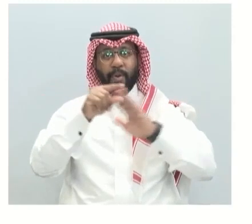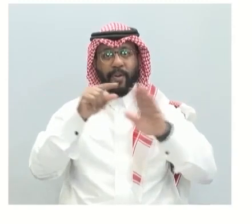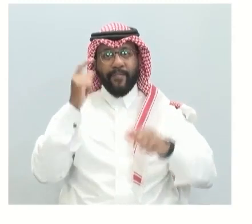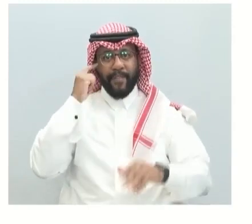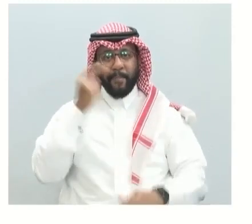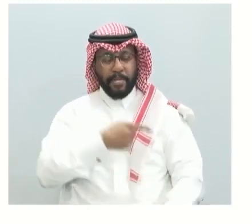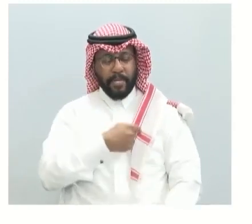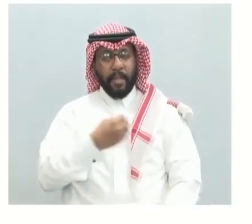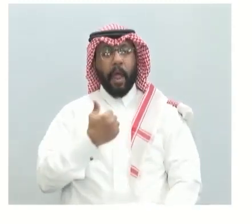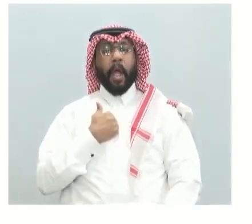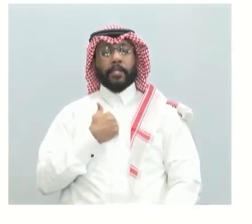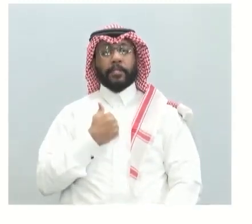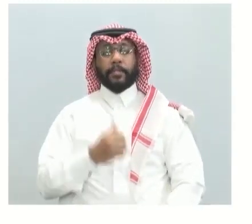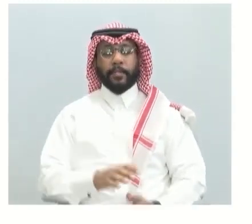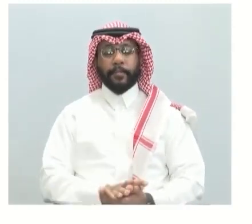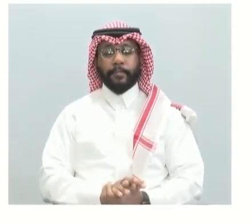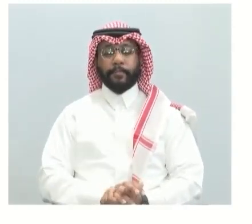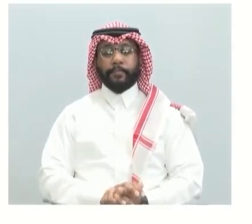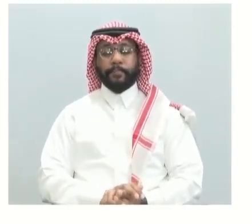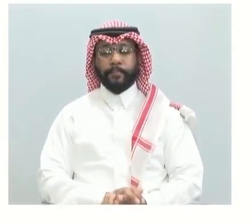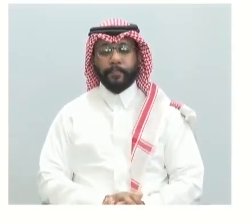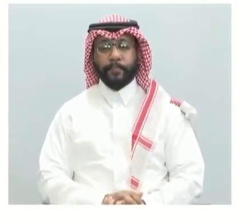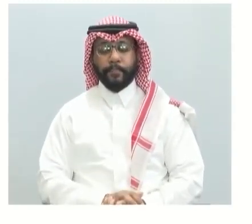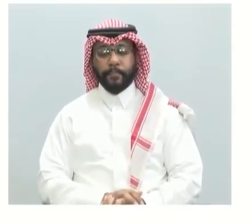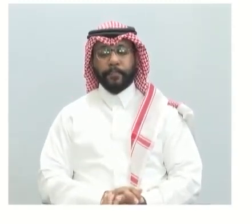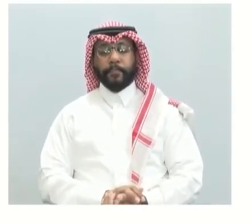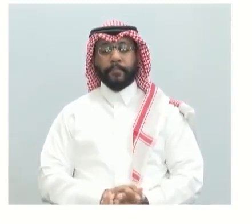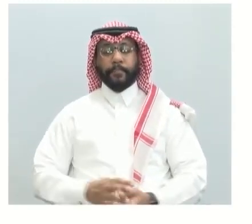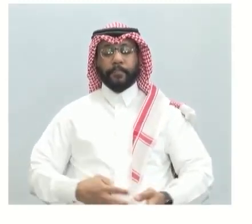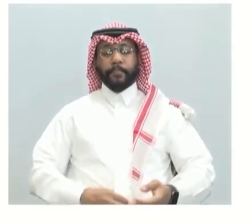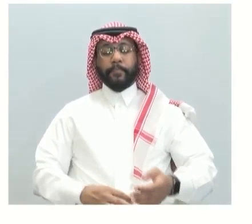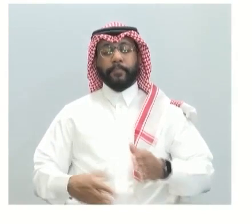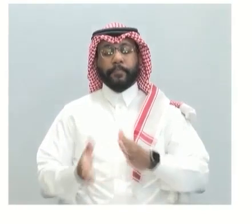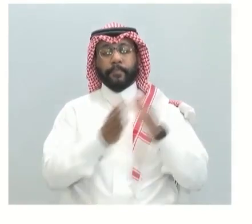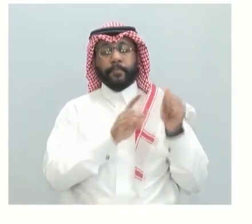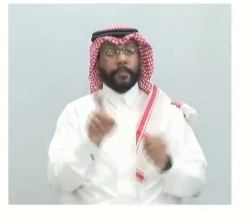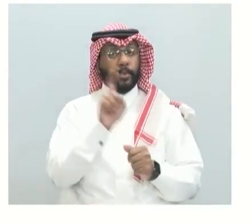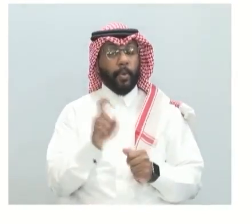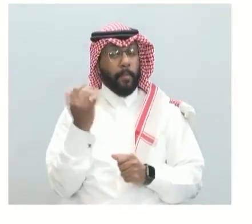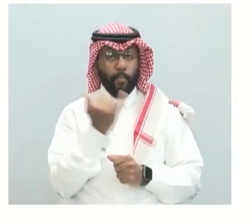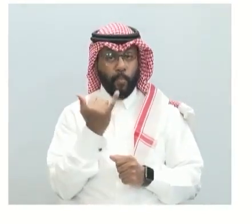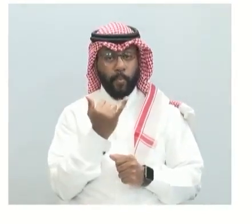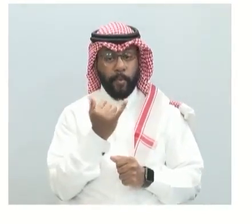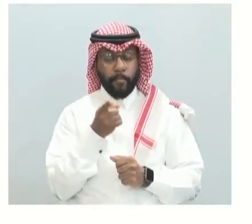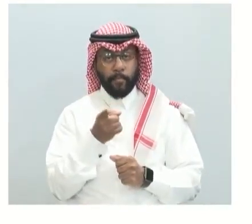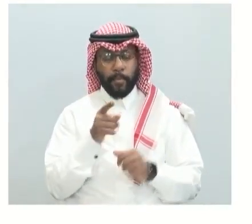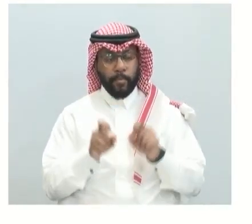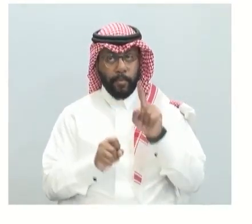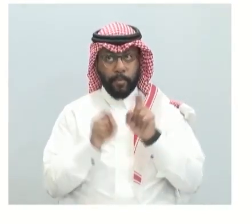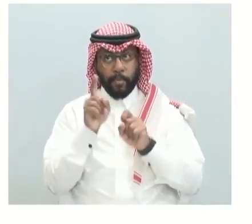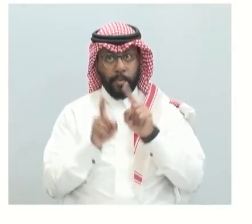الخاص فيه في الحساب طيب طبعا هناك سؤال مهم جدا عند استخدام الانترنت